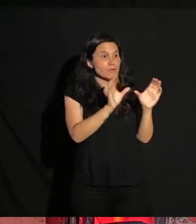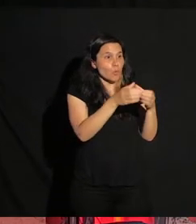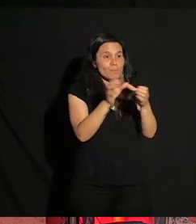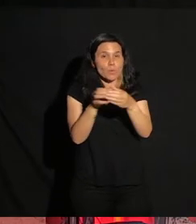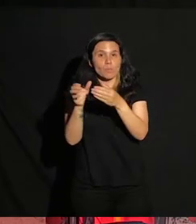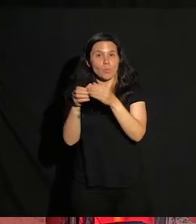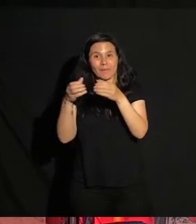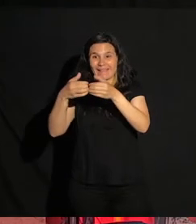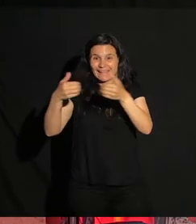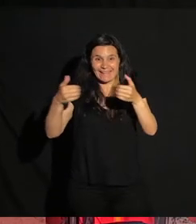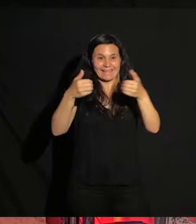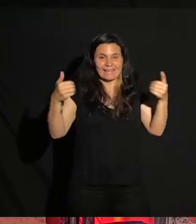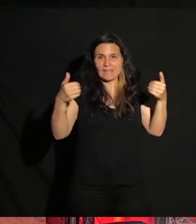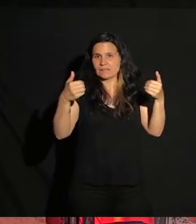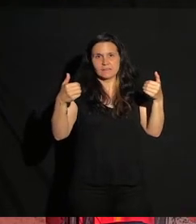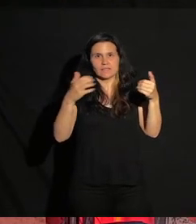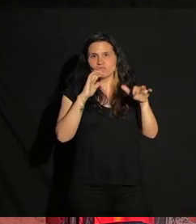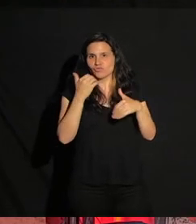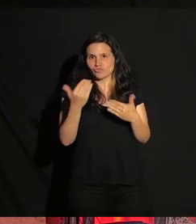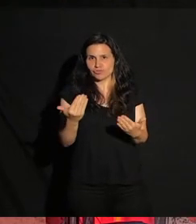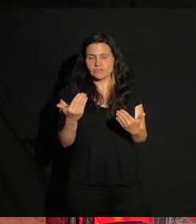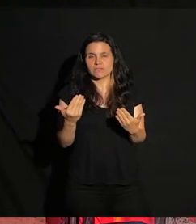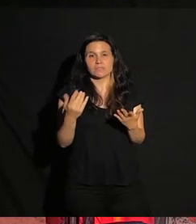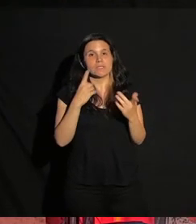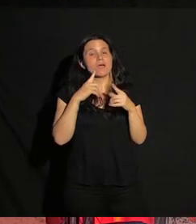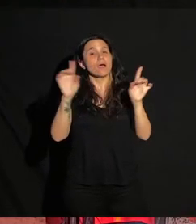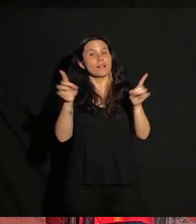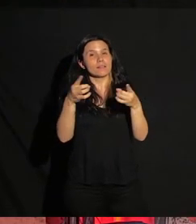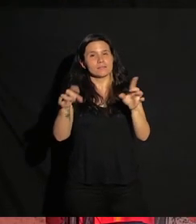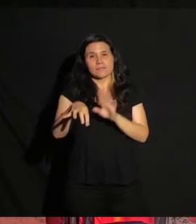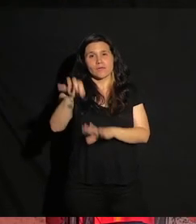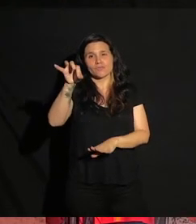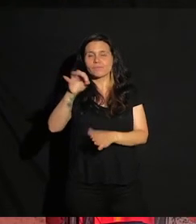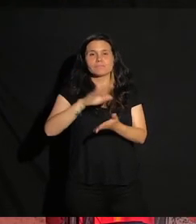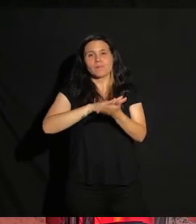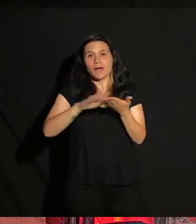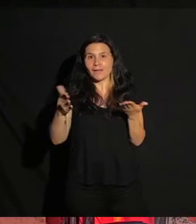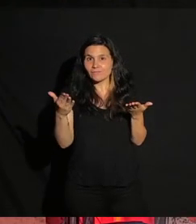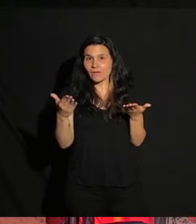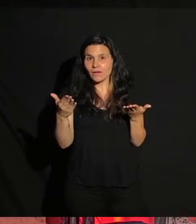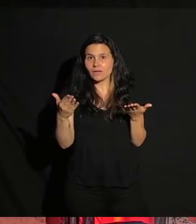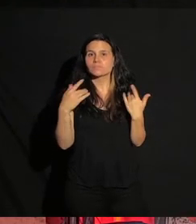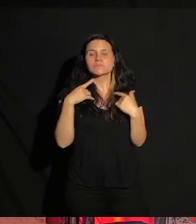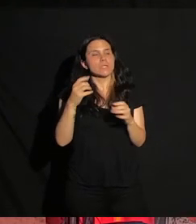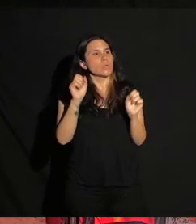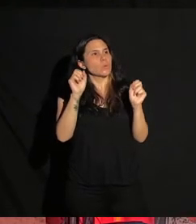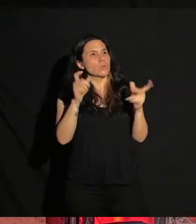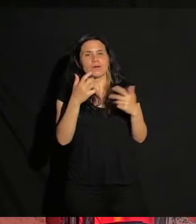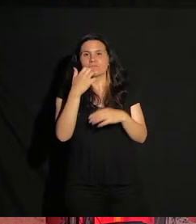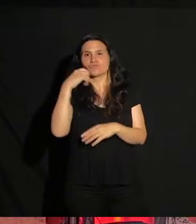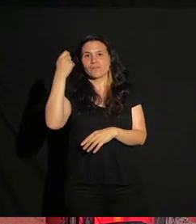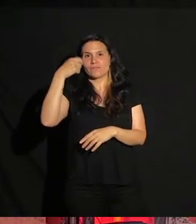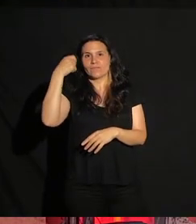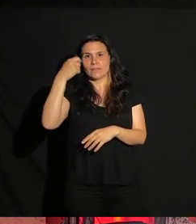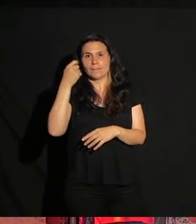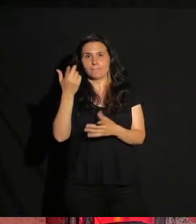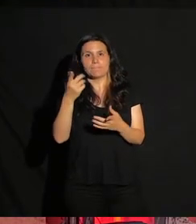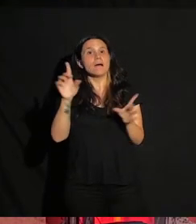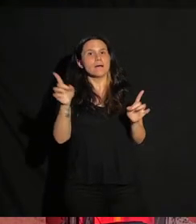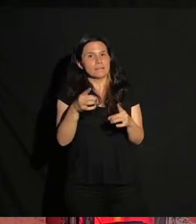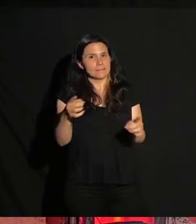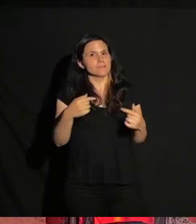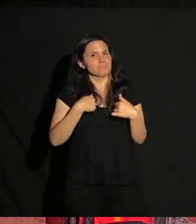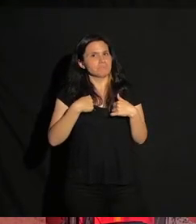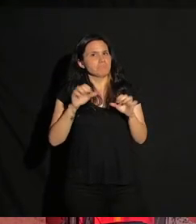tun, damit wir zusammenkommen. Naja, und die Songauswahl war dann ganz einfach. Wir haben gesagt, wir machen einen Film und nehmen ein Stück, was wir schon können, weil